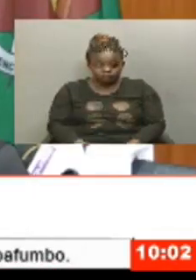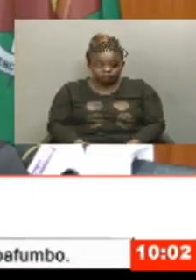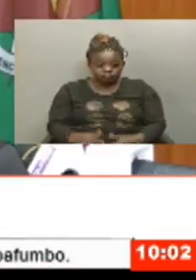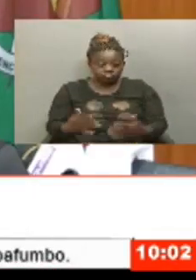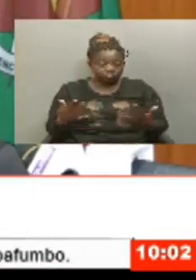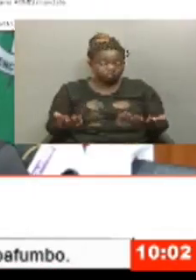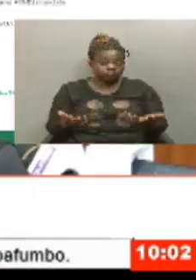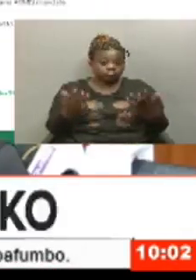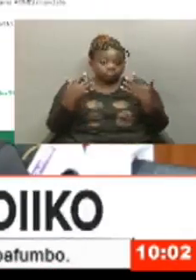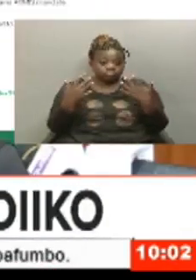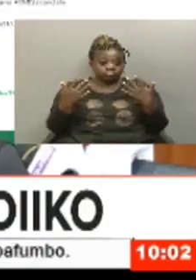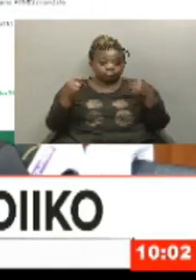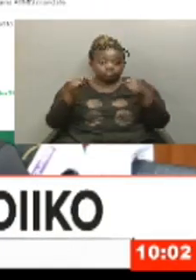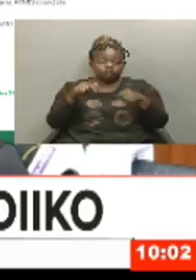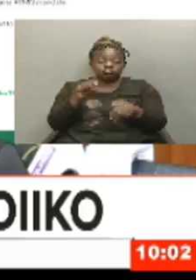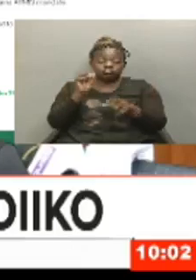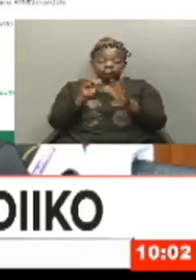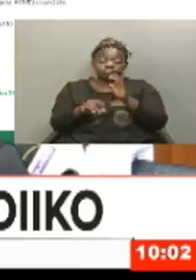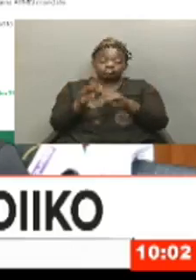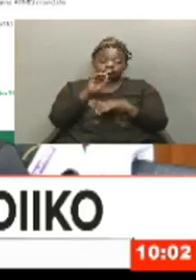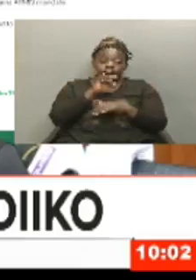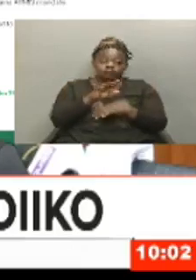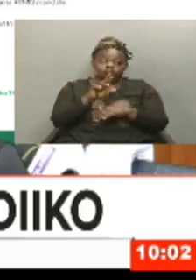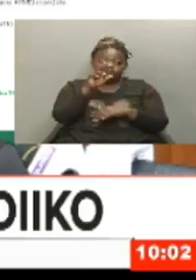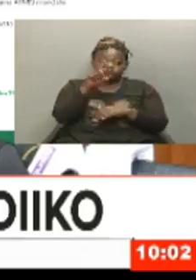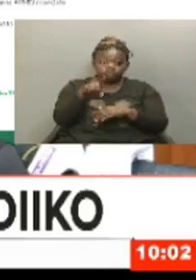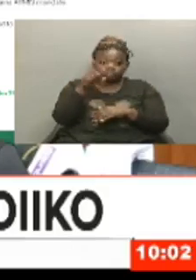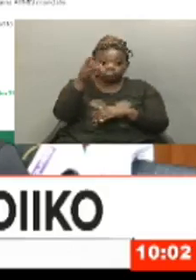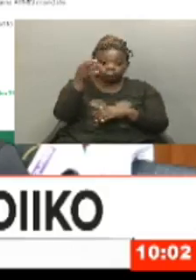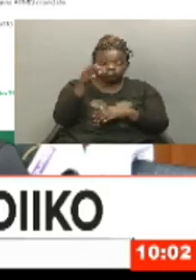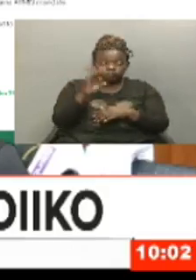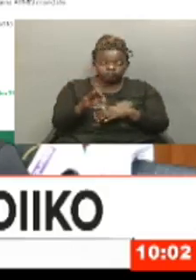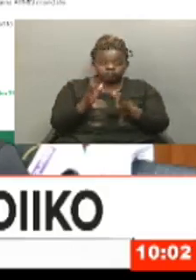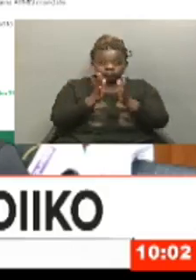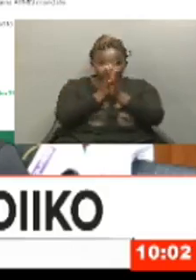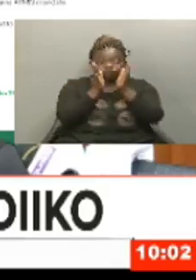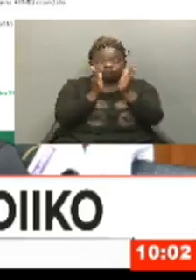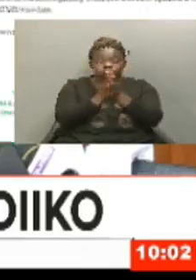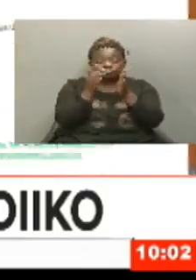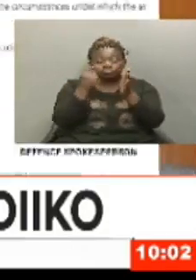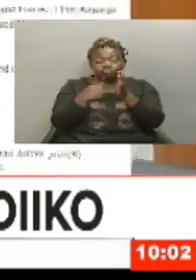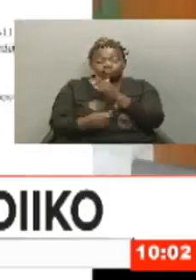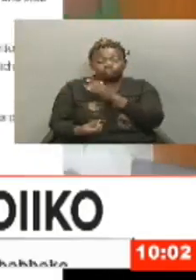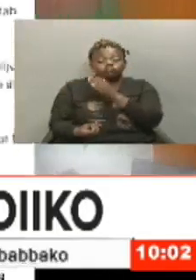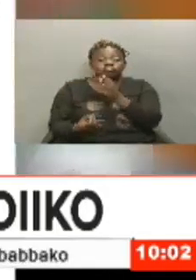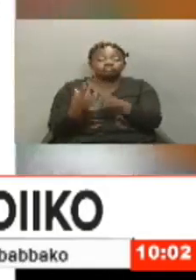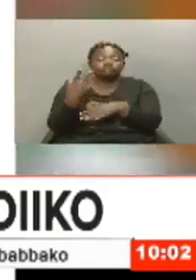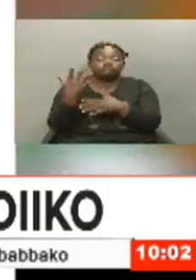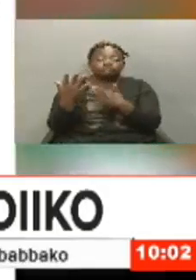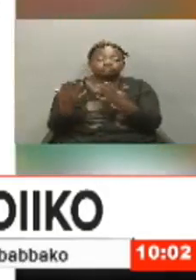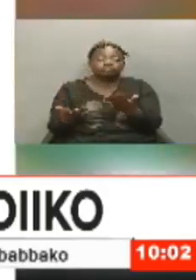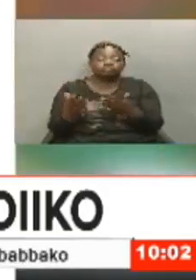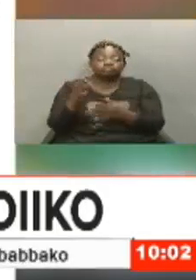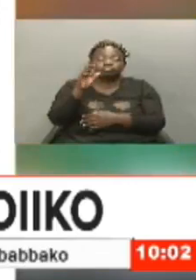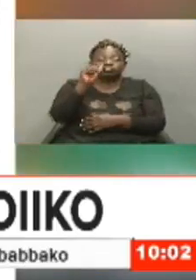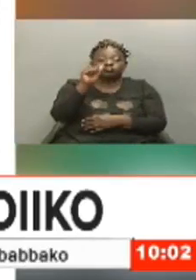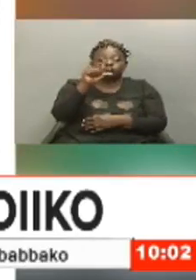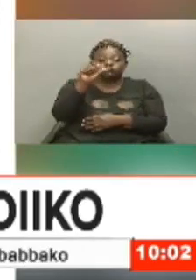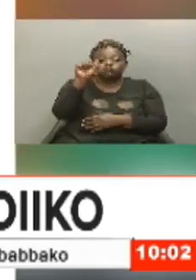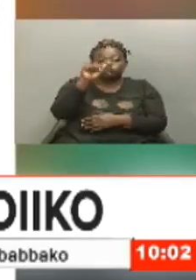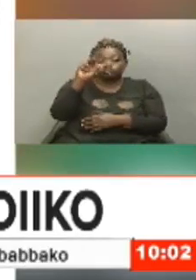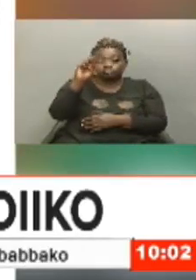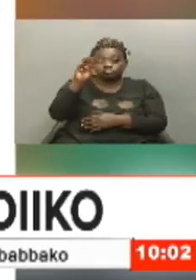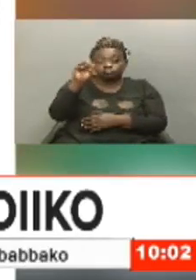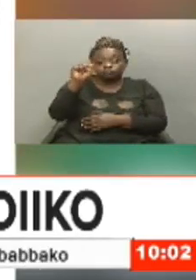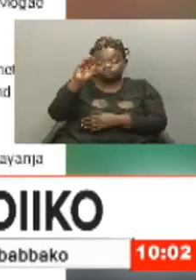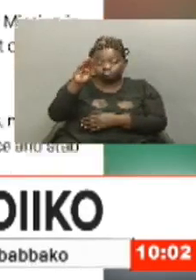Mukiwandiika kifulumiziddwa ofiisi y'omwogezi w'eggye lya UPDF Brigadier Felix Kulaigye anyonyodde ku bulumbaganyi abakambi ba Al-Shabaab bwe bakoze ku